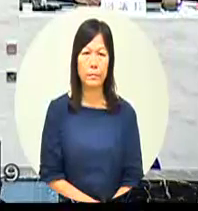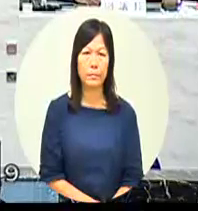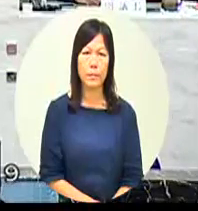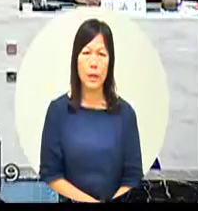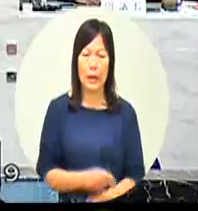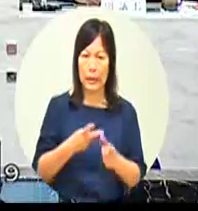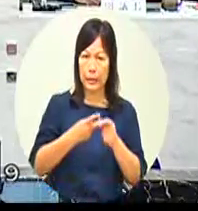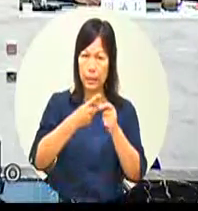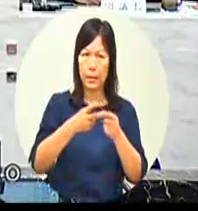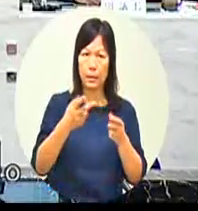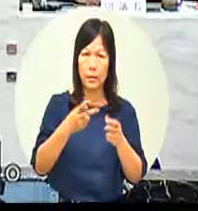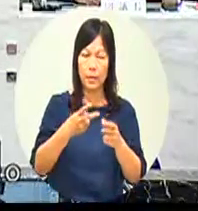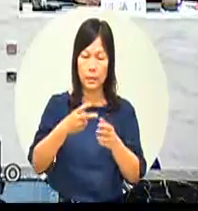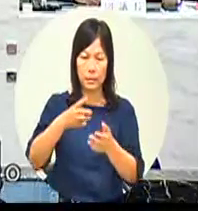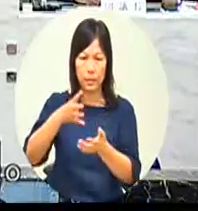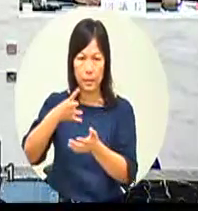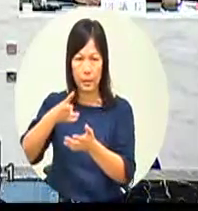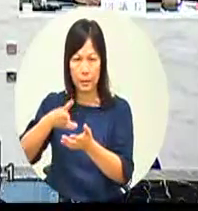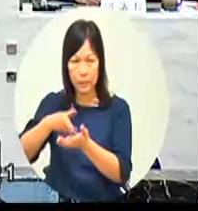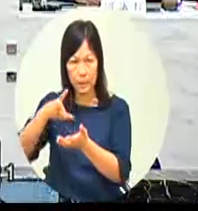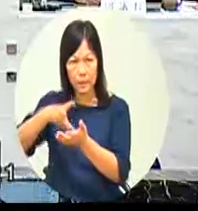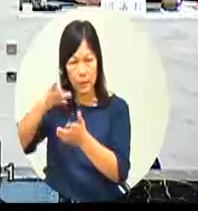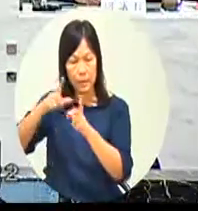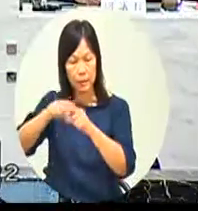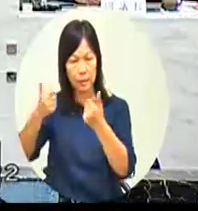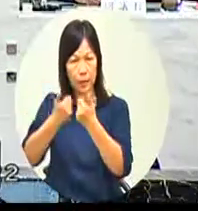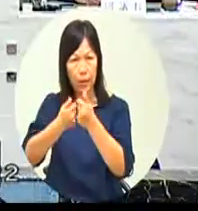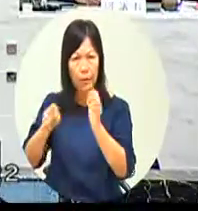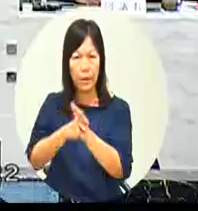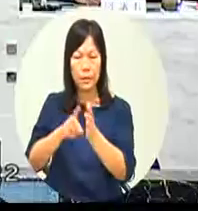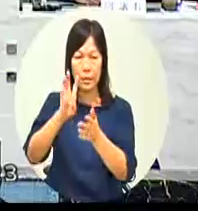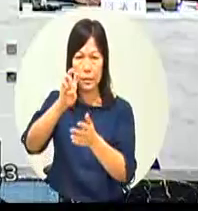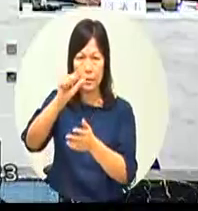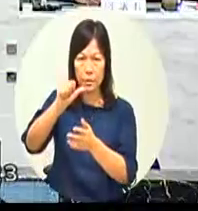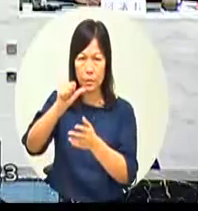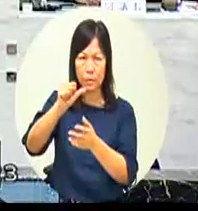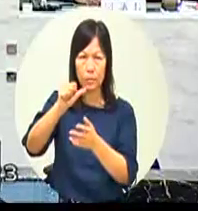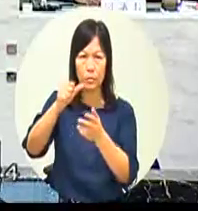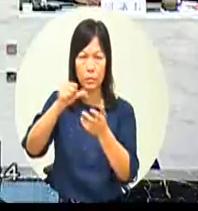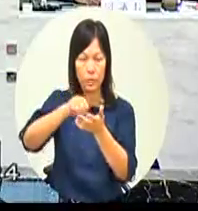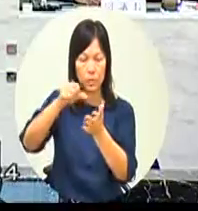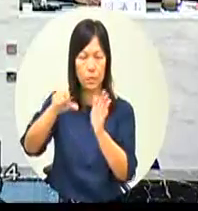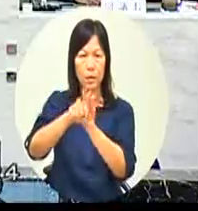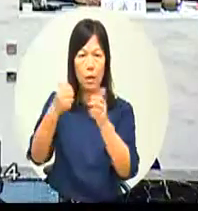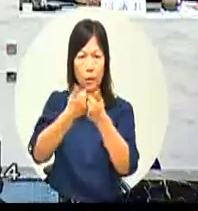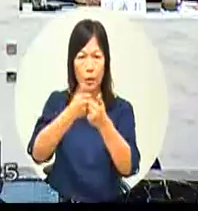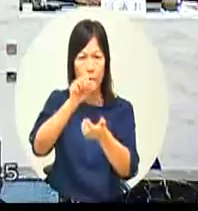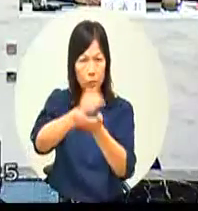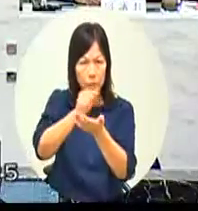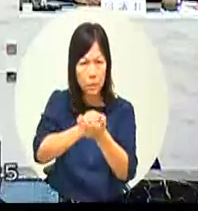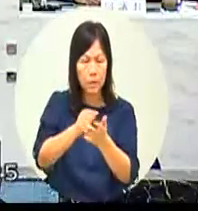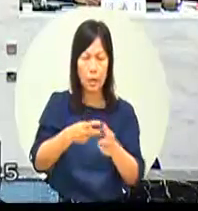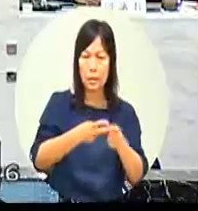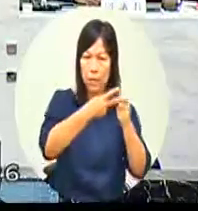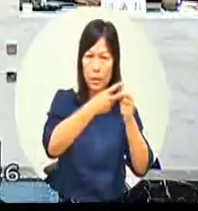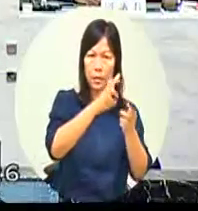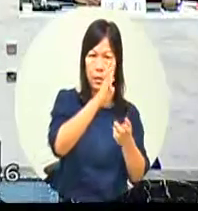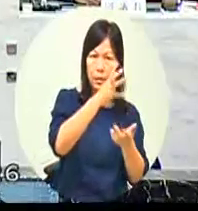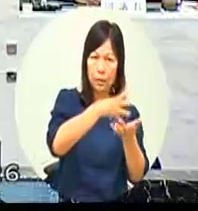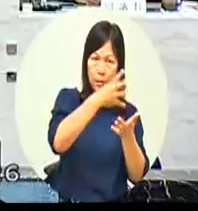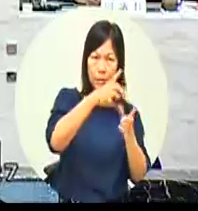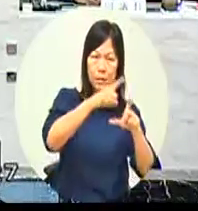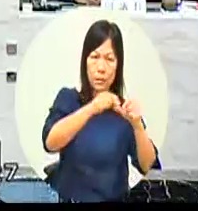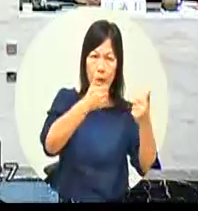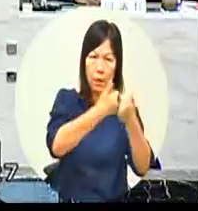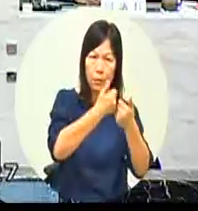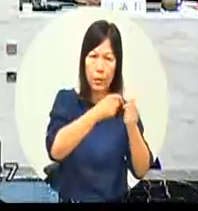第二届第三次定期大会第45次会议记录以及第二届第4次定期大